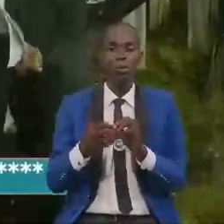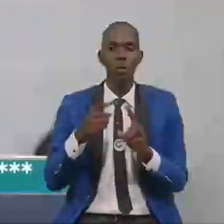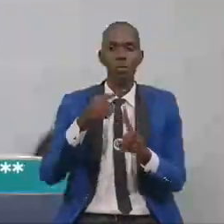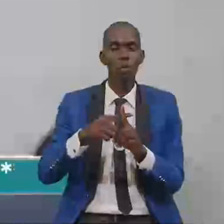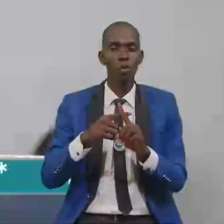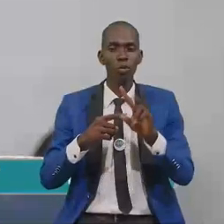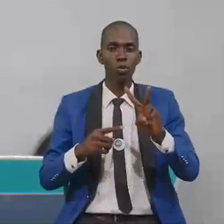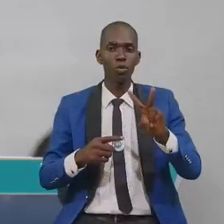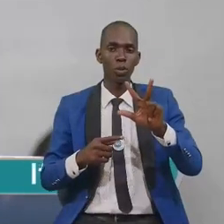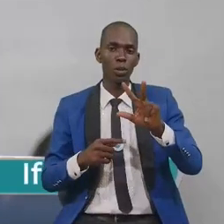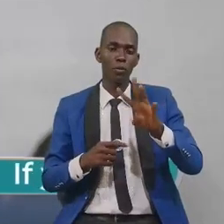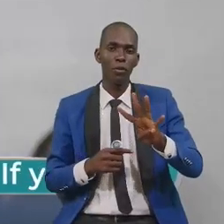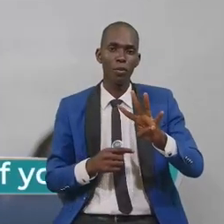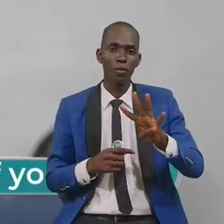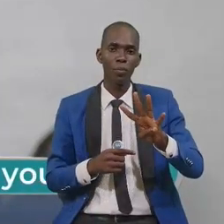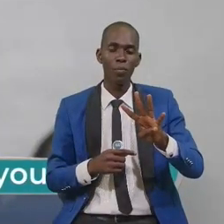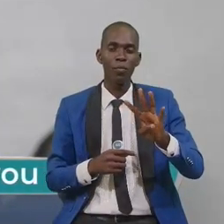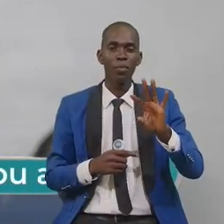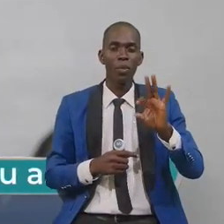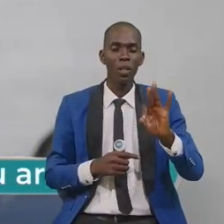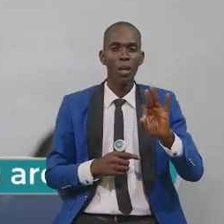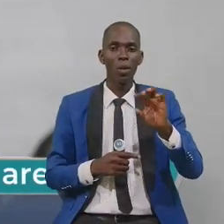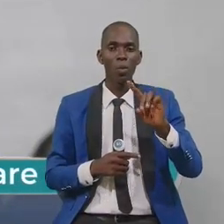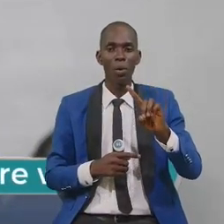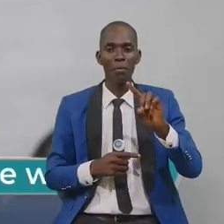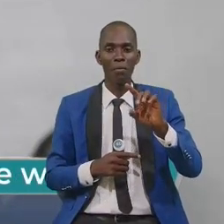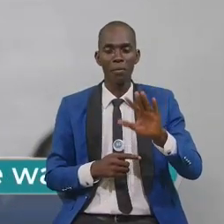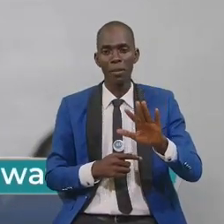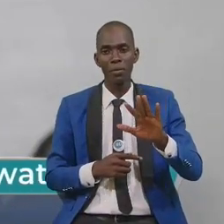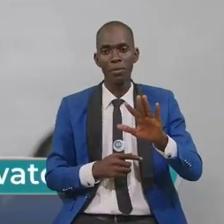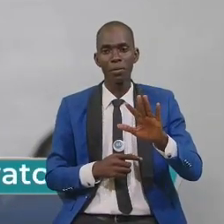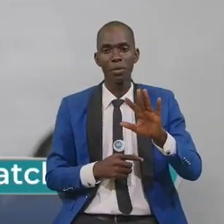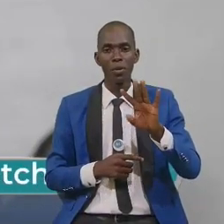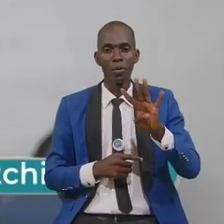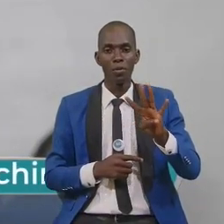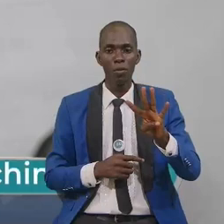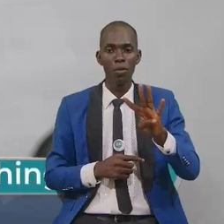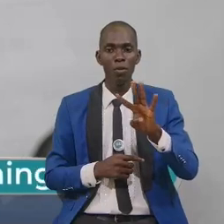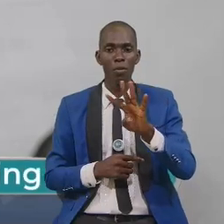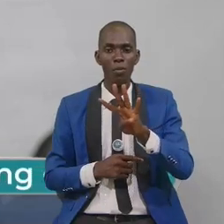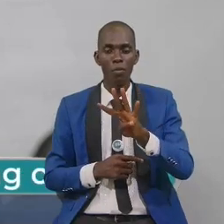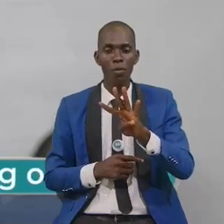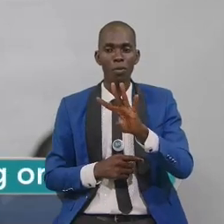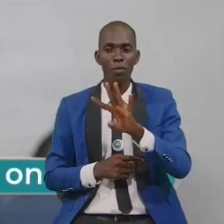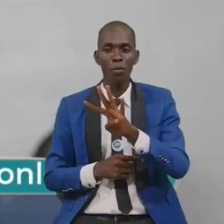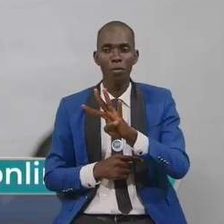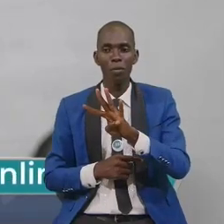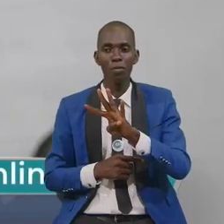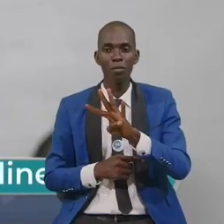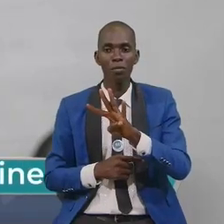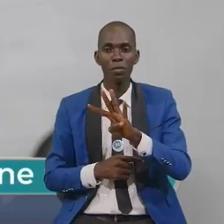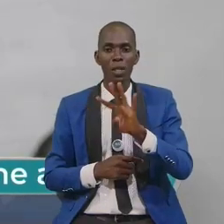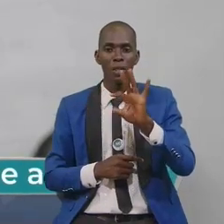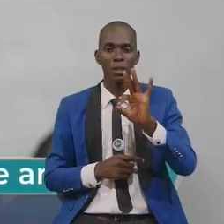134 91 54 44 92 63